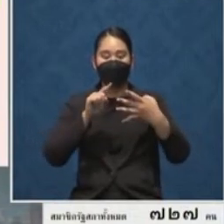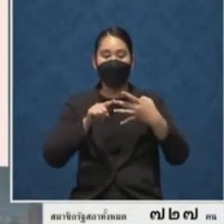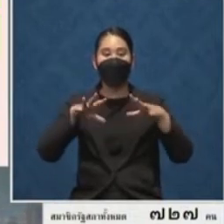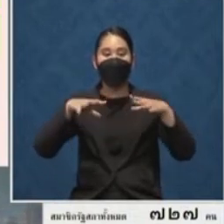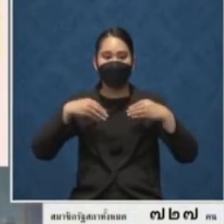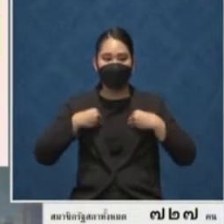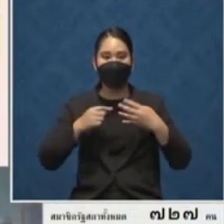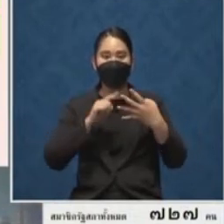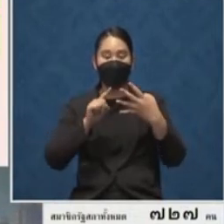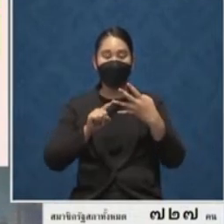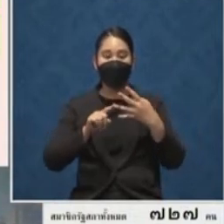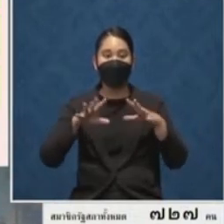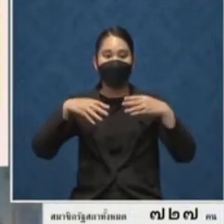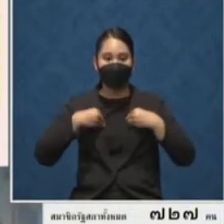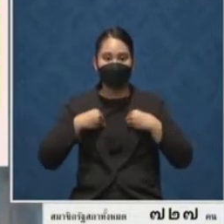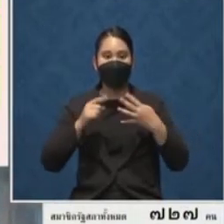4รับหลักการ